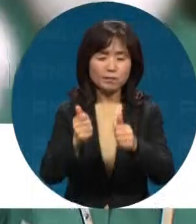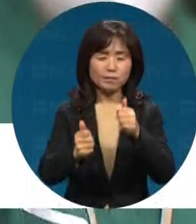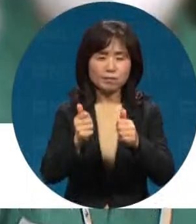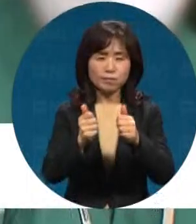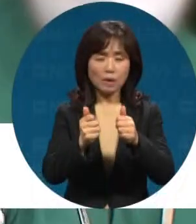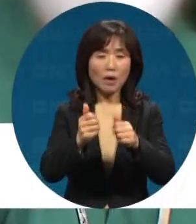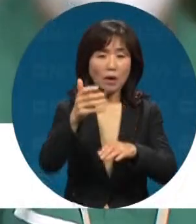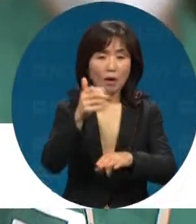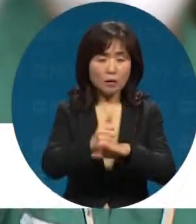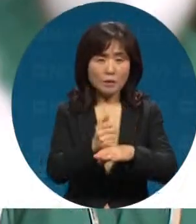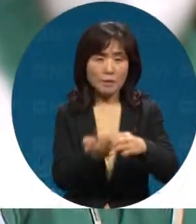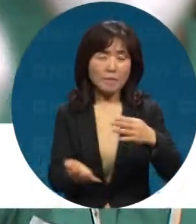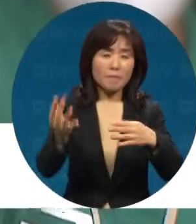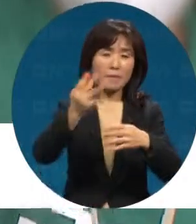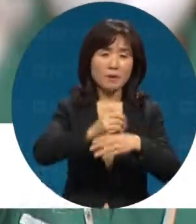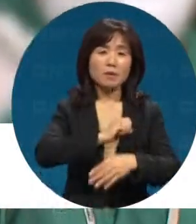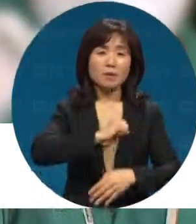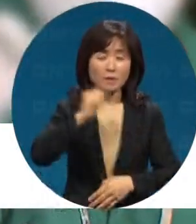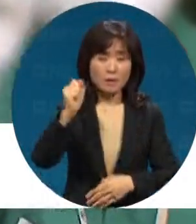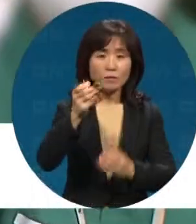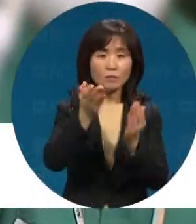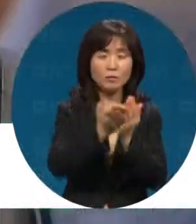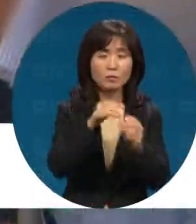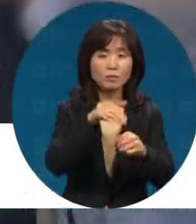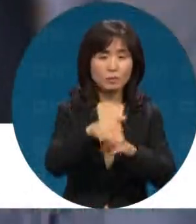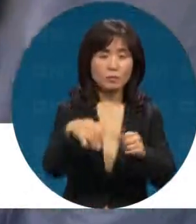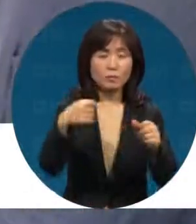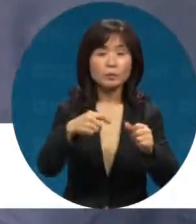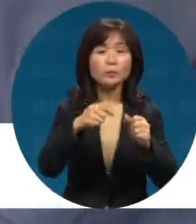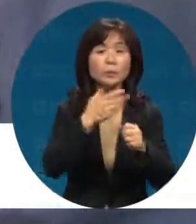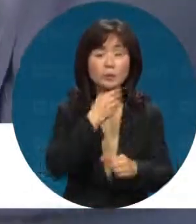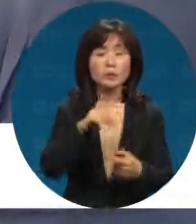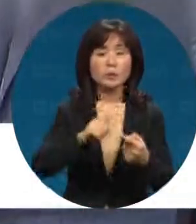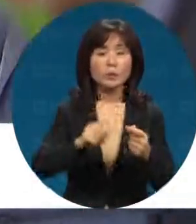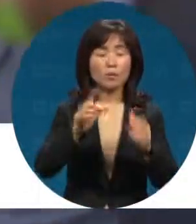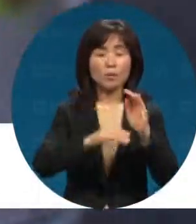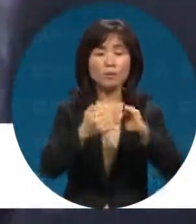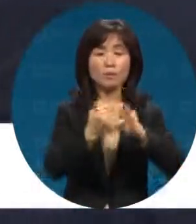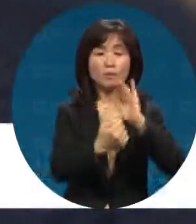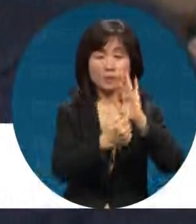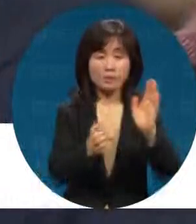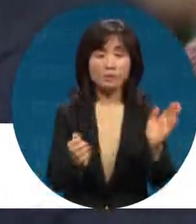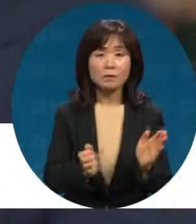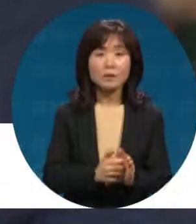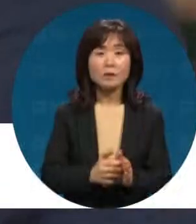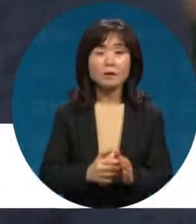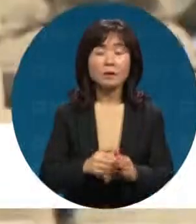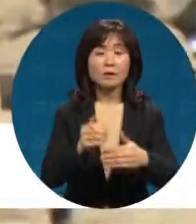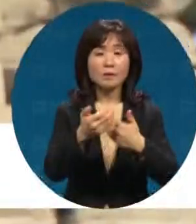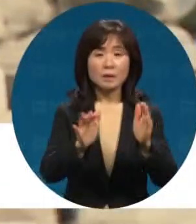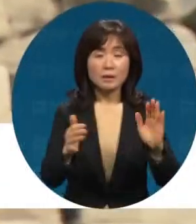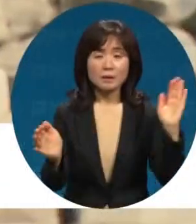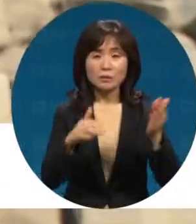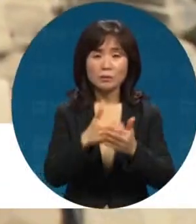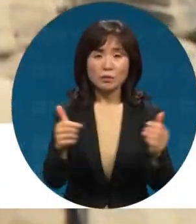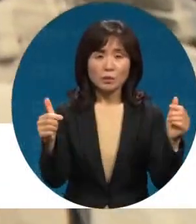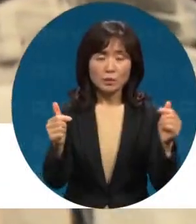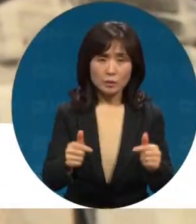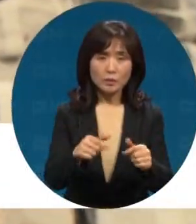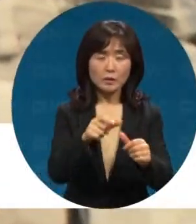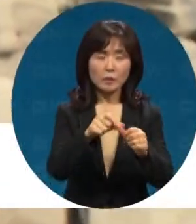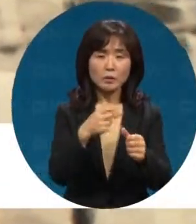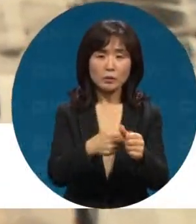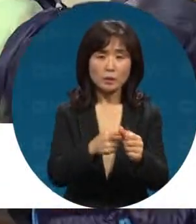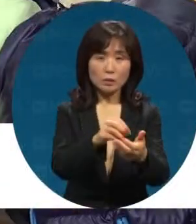로교육감은 맞춤형 교육과 복지를 공약했습니다 특히 학급당 학생수 감수와 채움 교사 제 도입